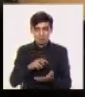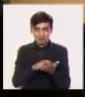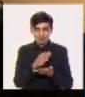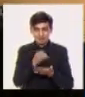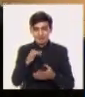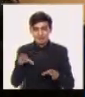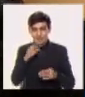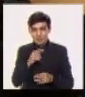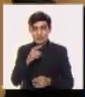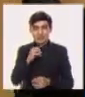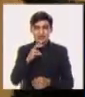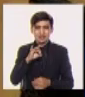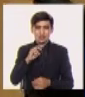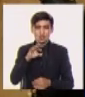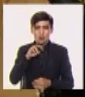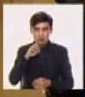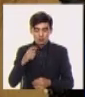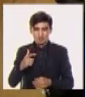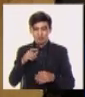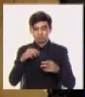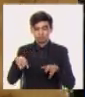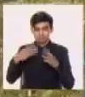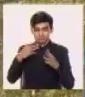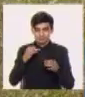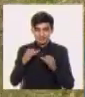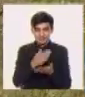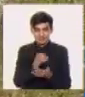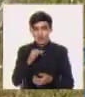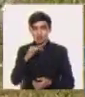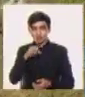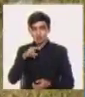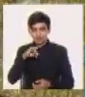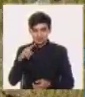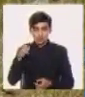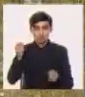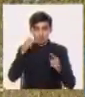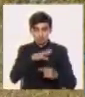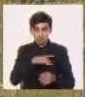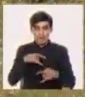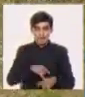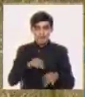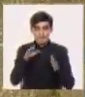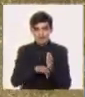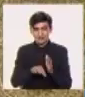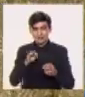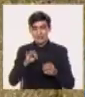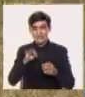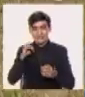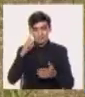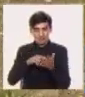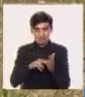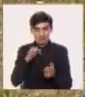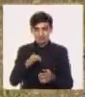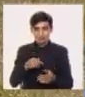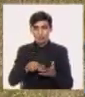все консультации с гинекологом у нее проходят онлайн. Жолдос узнала, что теперь на плановые роды без ПЦР не принимают. Но где его пройти, чтобы при